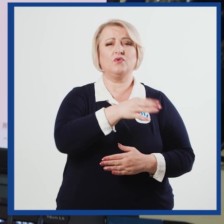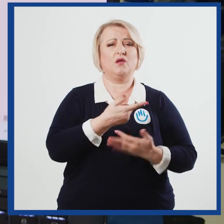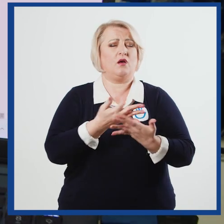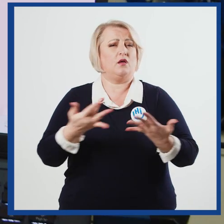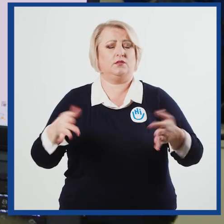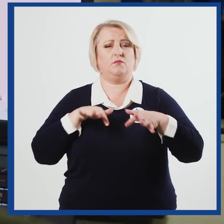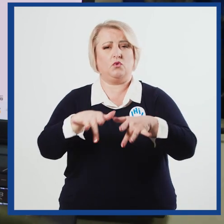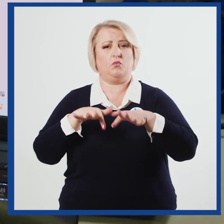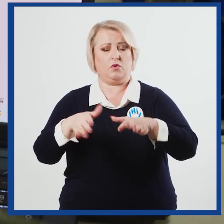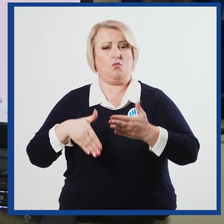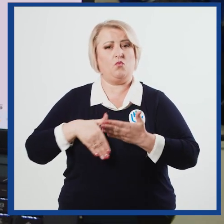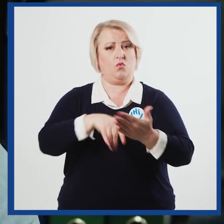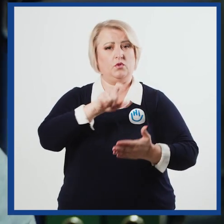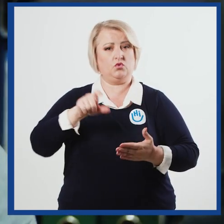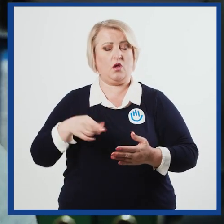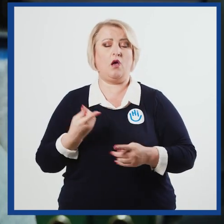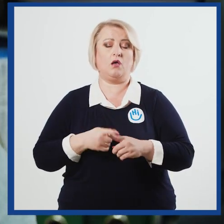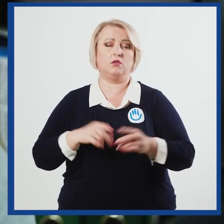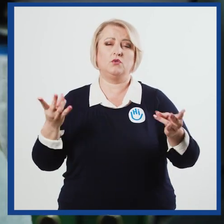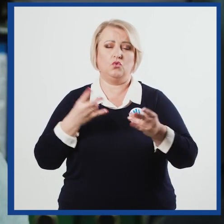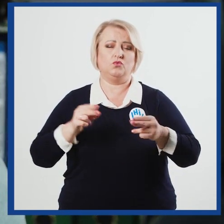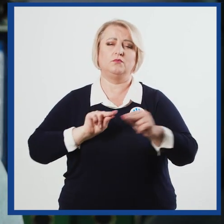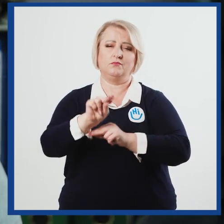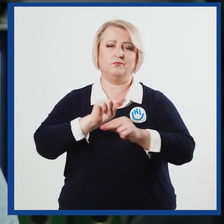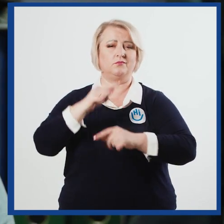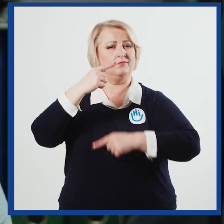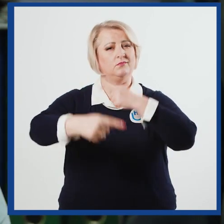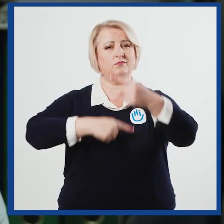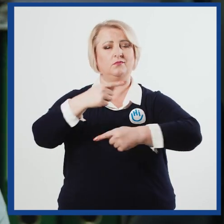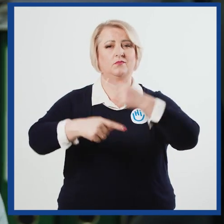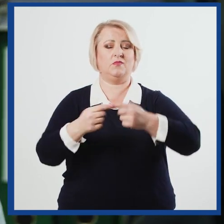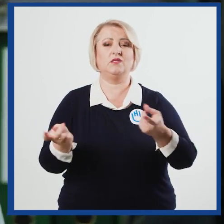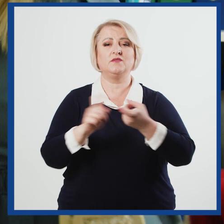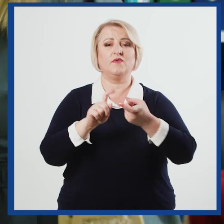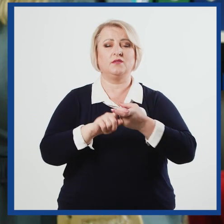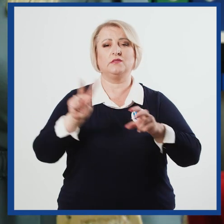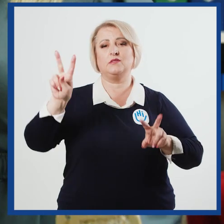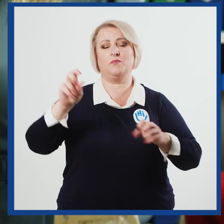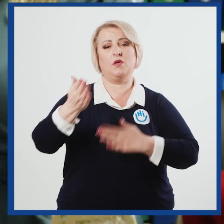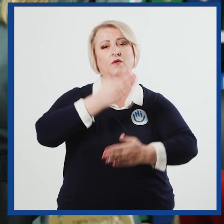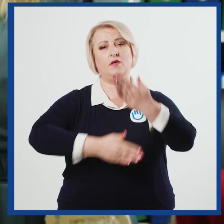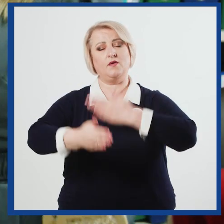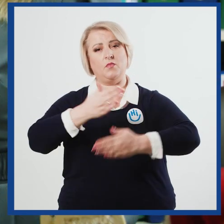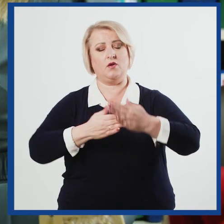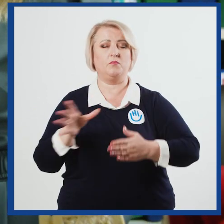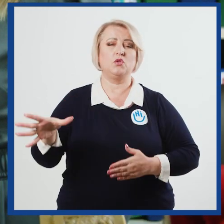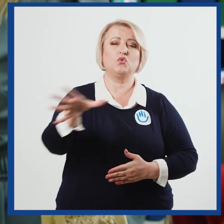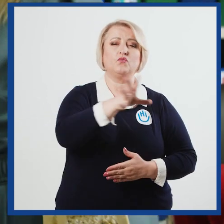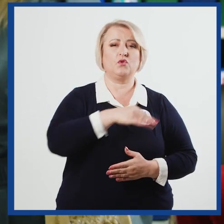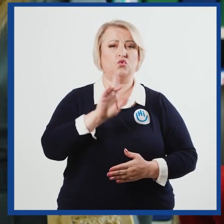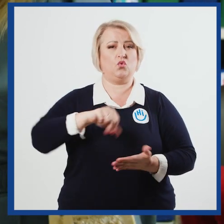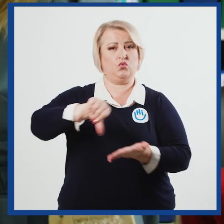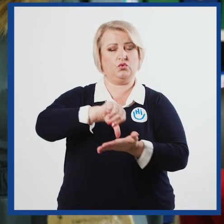în domeniul dizabilității pentru toți actorii umanitari. Personal am învățat că integrarea dizabilității în acțiunile